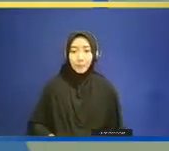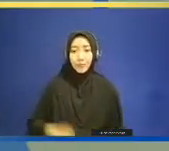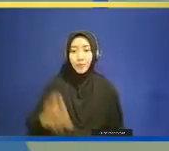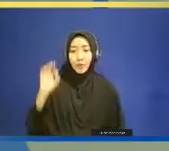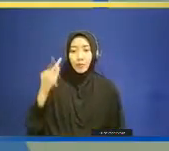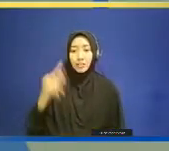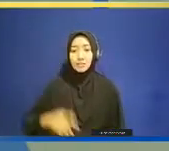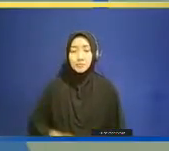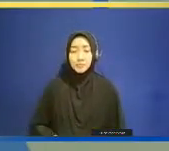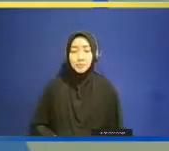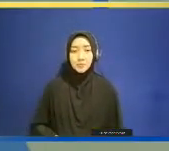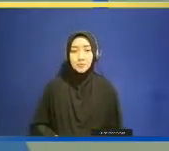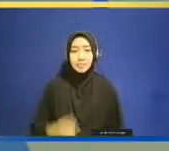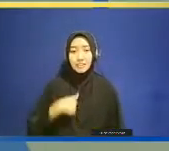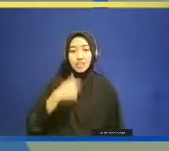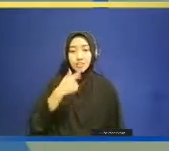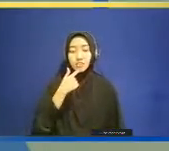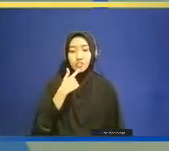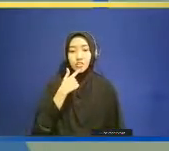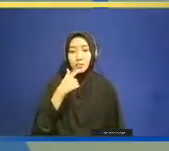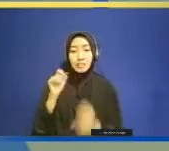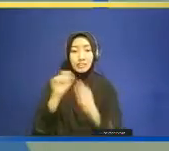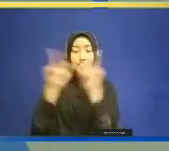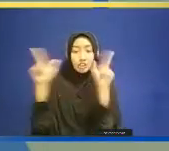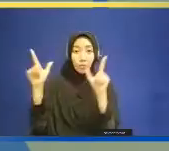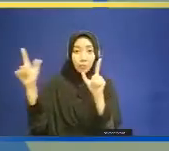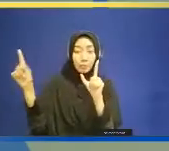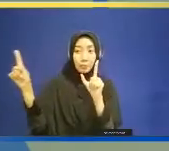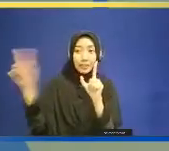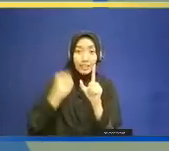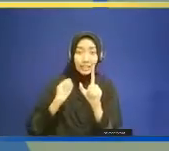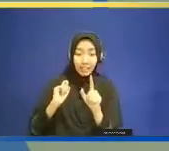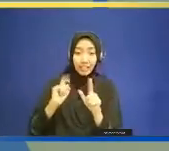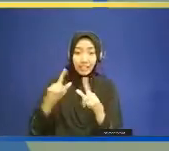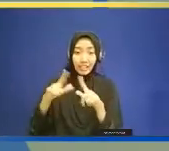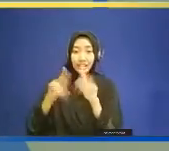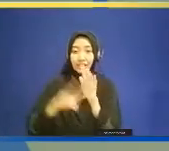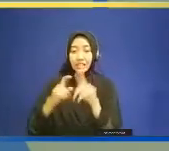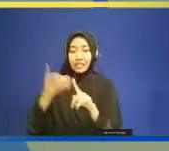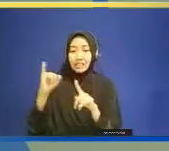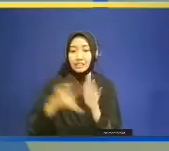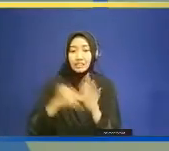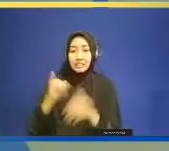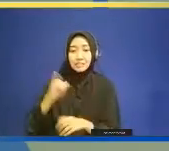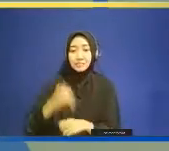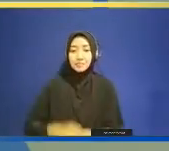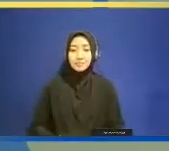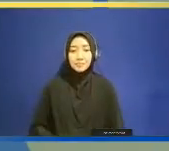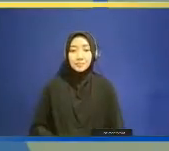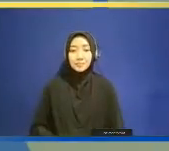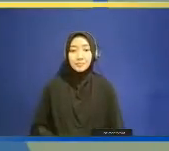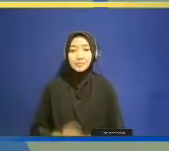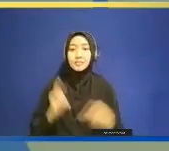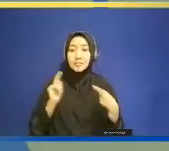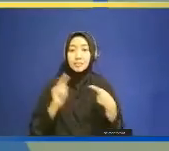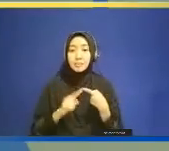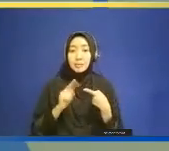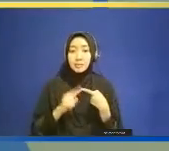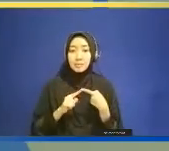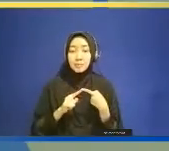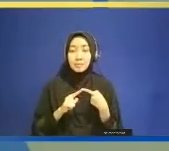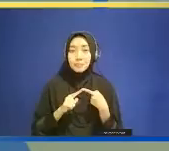omega-6 saya coba jawab pertanyaannya Andini ya yang pertama